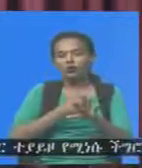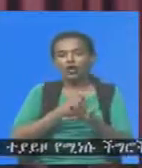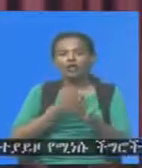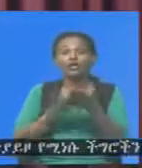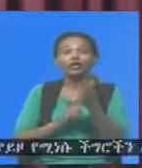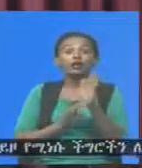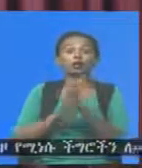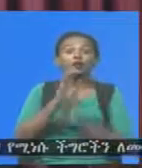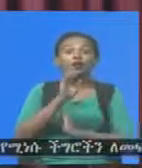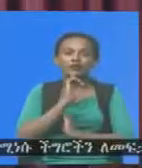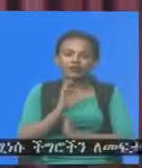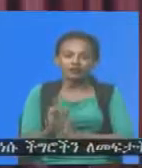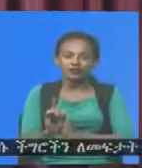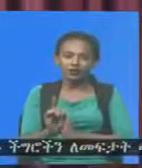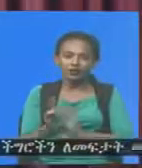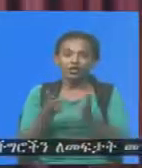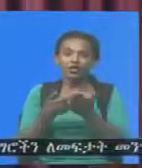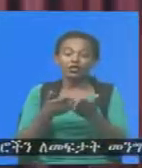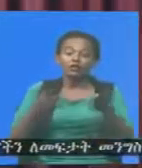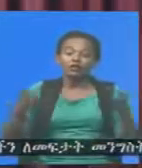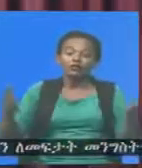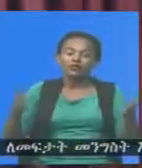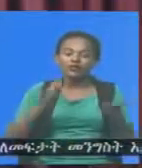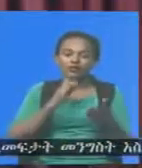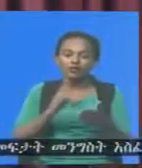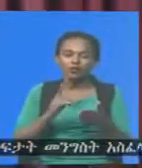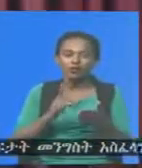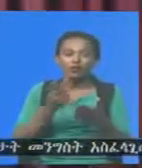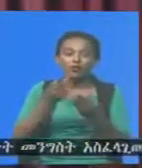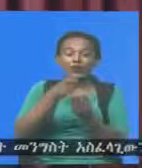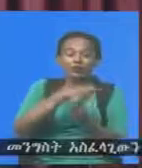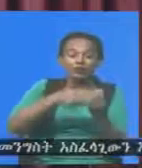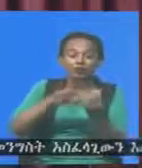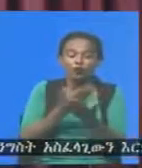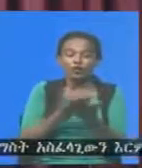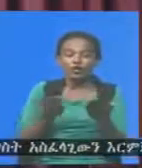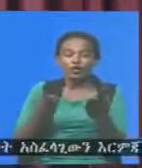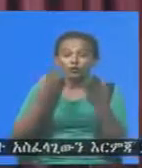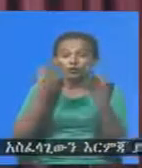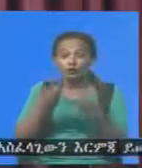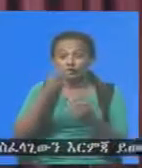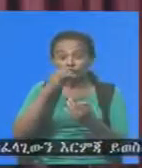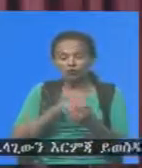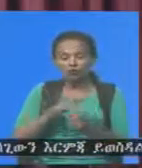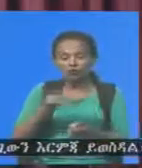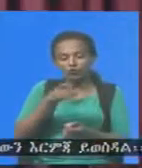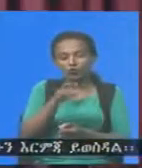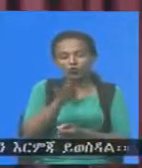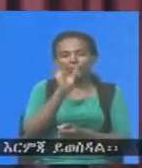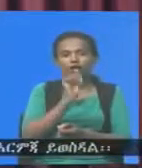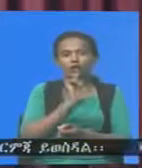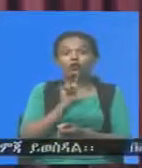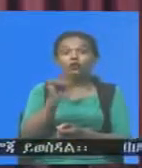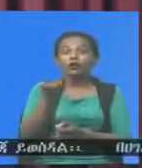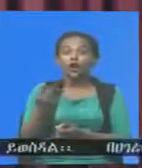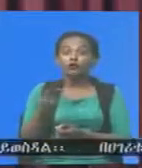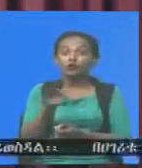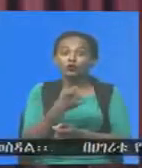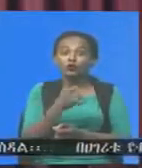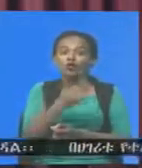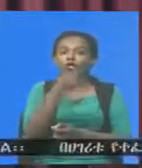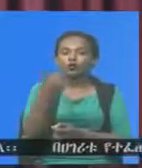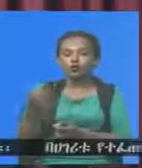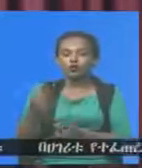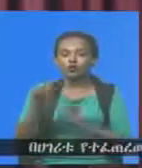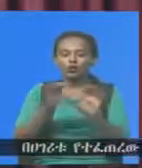ማሳደግ ነው፣ ይሄን ማስፋት ነው። በቀጠና ጉዳይ የምንወስን ሰዎች ሆነን መገኘት ነው። ያ ሲሆን ሌሎች